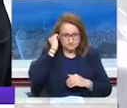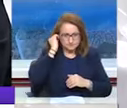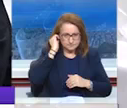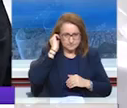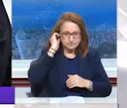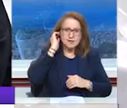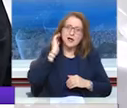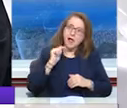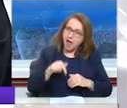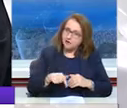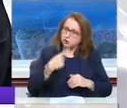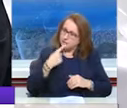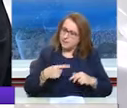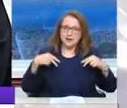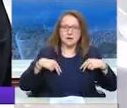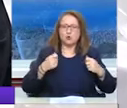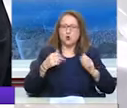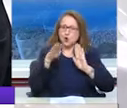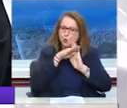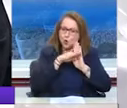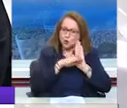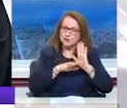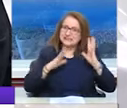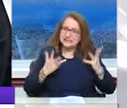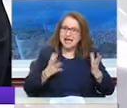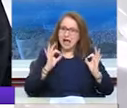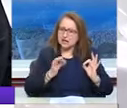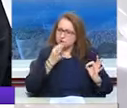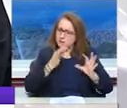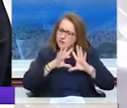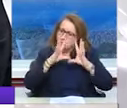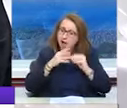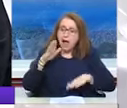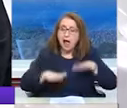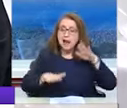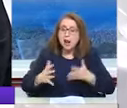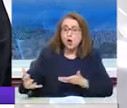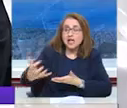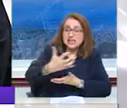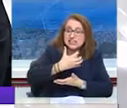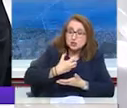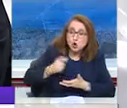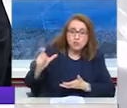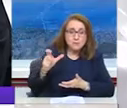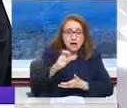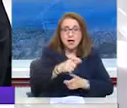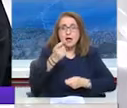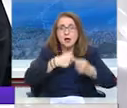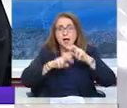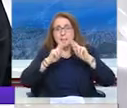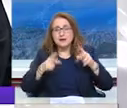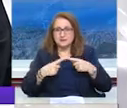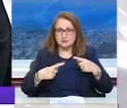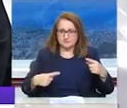Υπουργείο Οικονομικών, το Γενικό Λογιστήριο με την ΑΔΕ, με βάση φορολογικά δεδομένα και άλλους οικονομικούς δείκτες. Το ύψος της